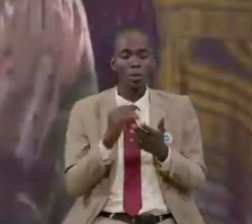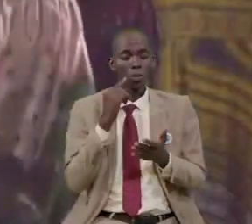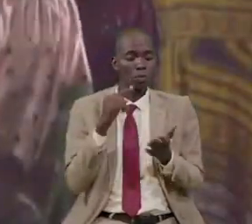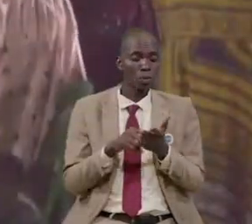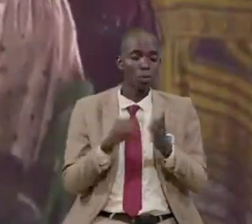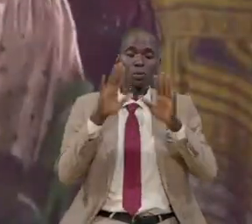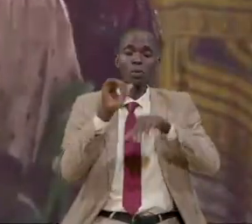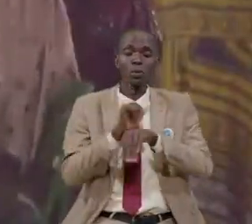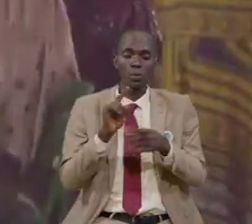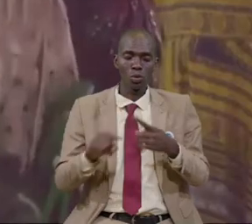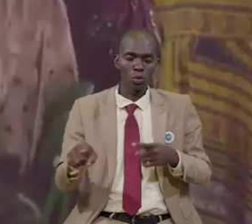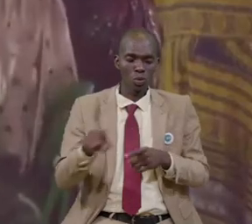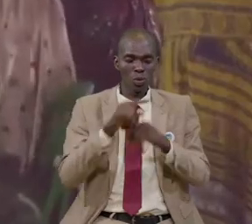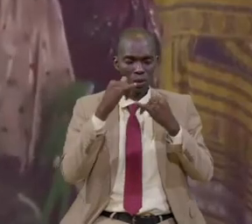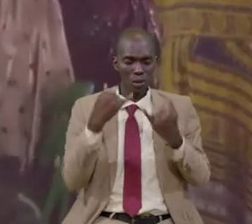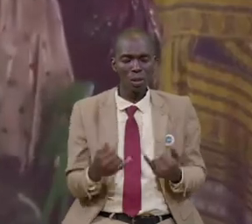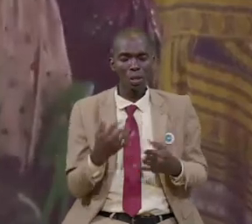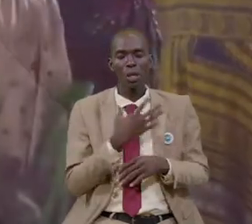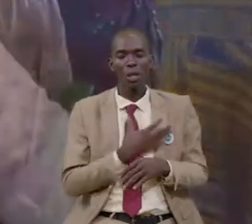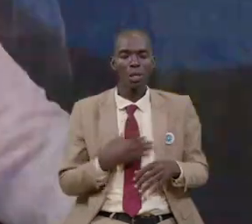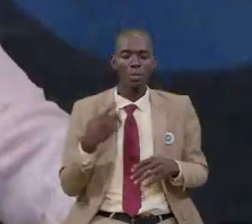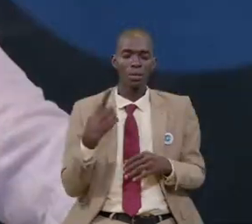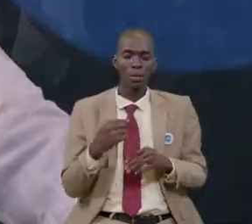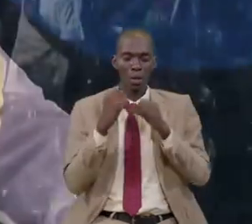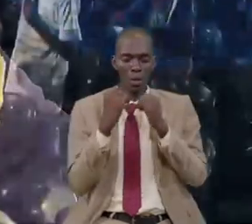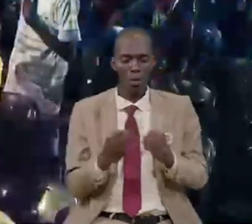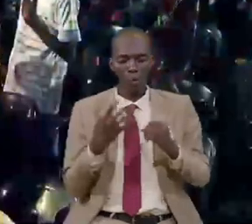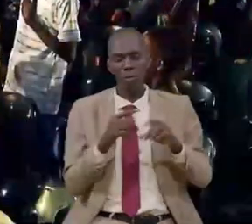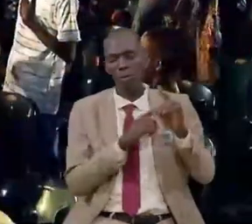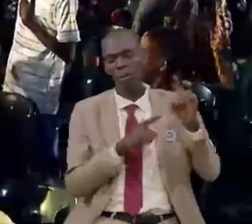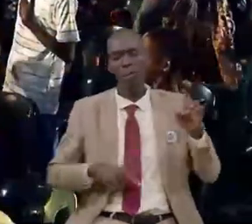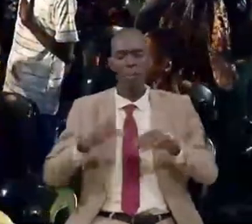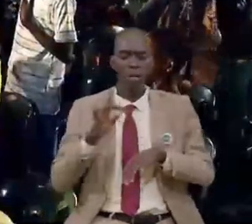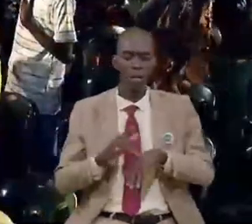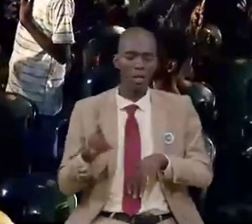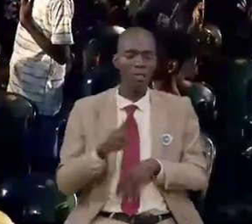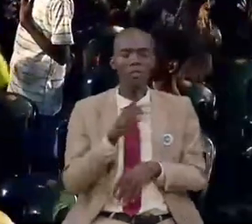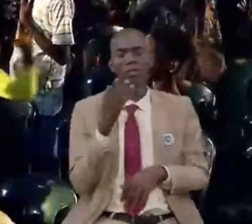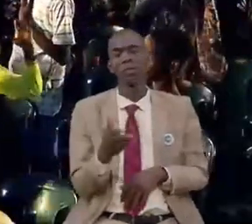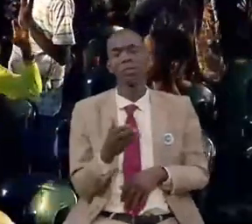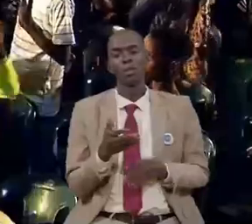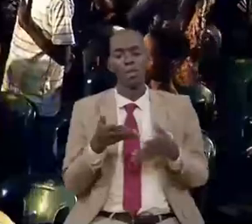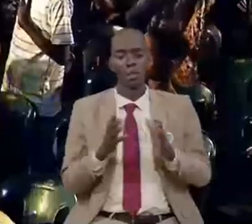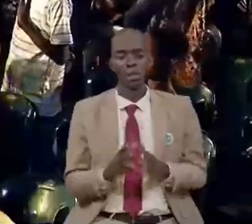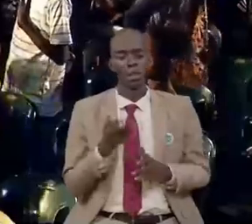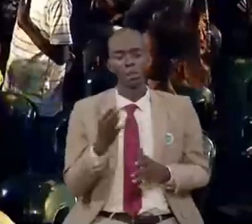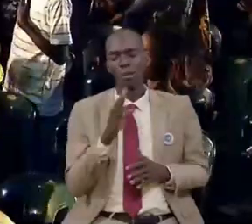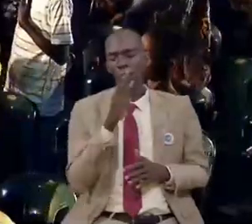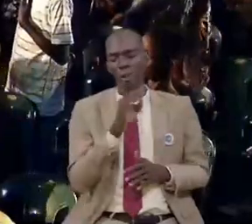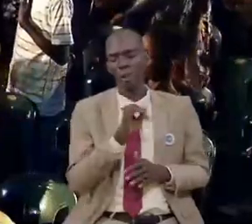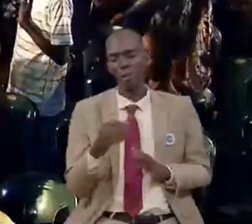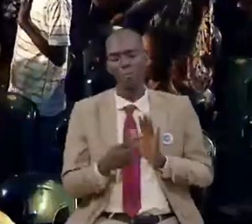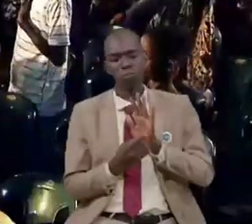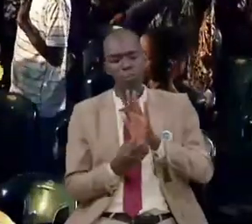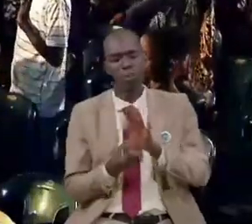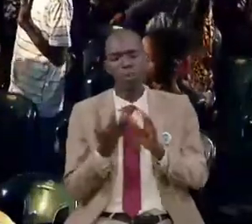miracle remarquable maintenant. La puissance du Seigneur, qu'elle vous touche maintenant. Qu'il est la démonstration de puissance dans